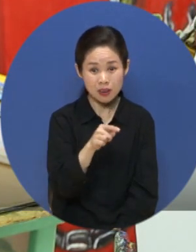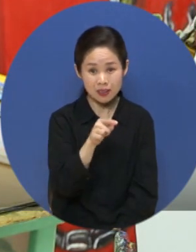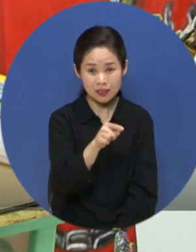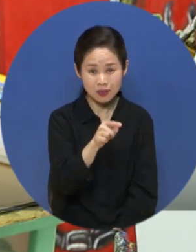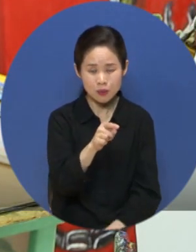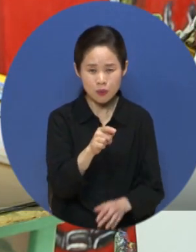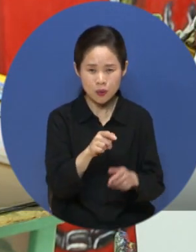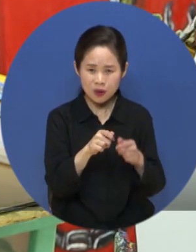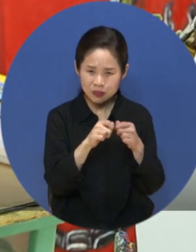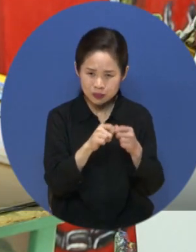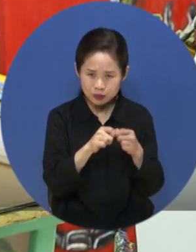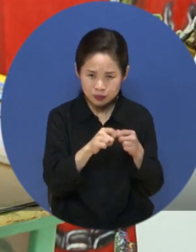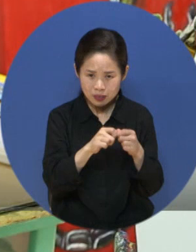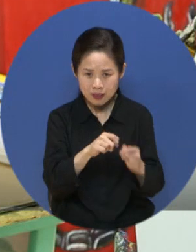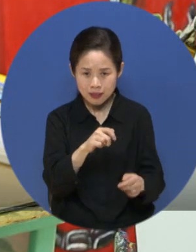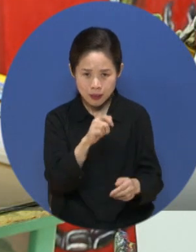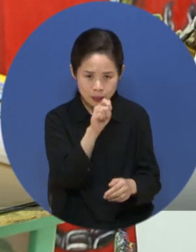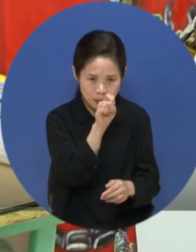많은 수치